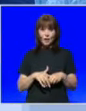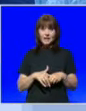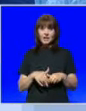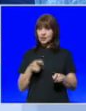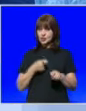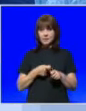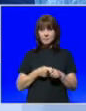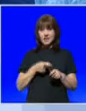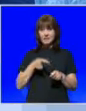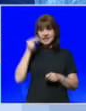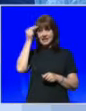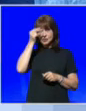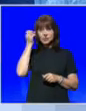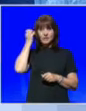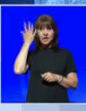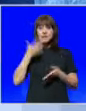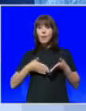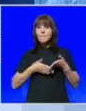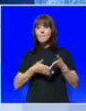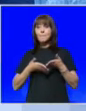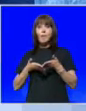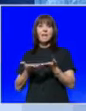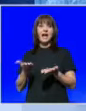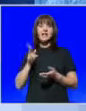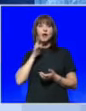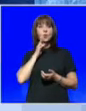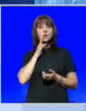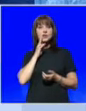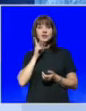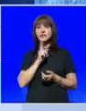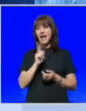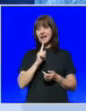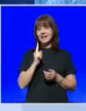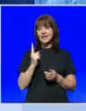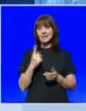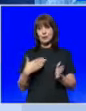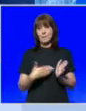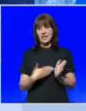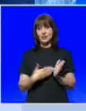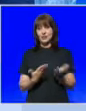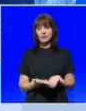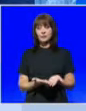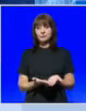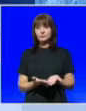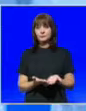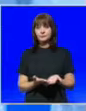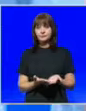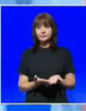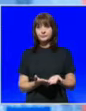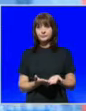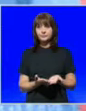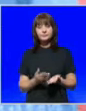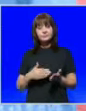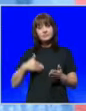така изкуственият интелект да помага на учителите, а не просто да им пречи? Да, също още